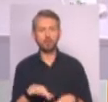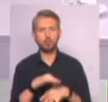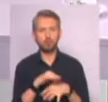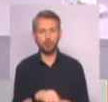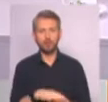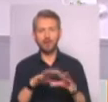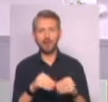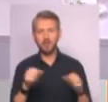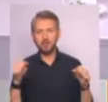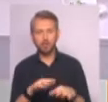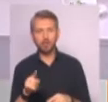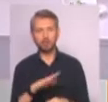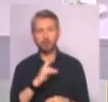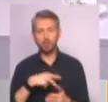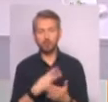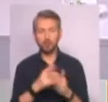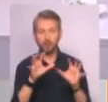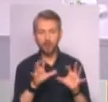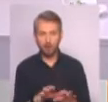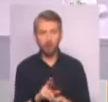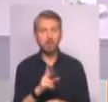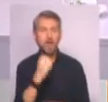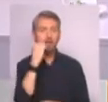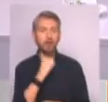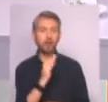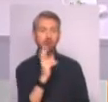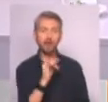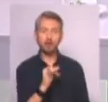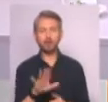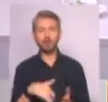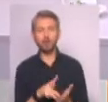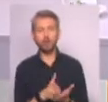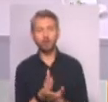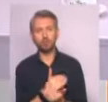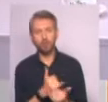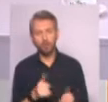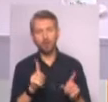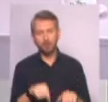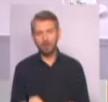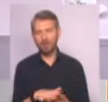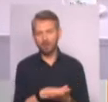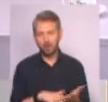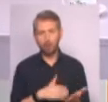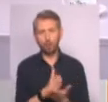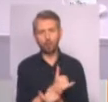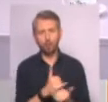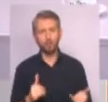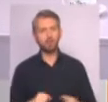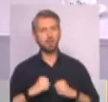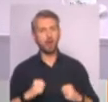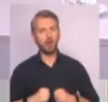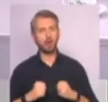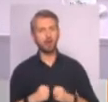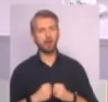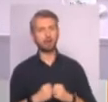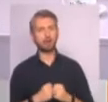загальні збори, що було передбачено законом. Як старі ЖЕКи їх там комунальні обслуговували, так і обслуговують. І, відповідно, намагаються там,